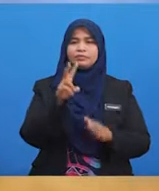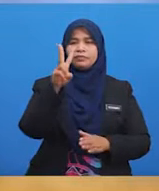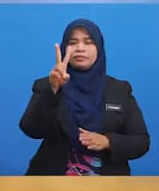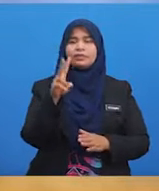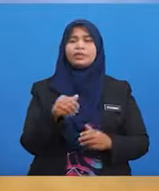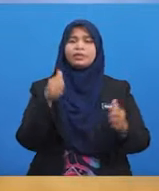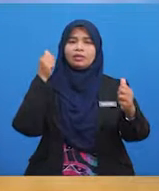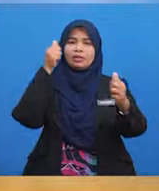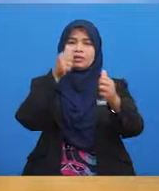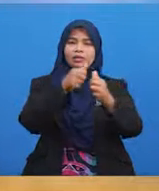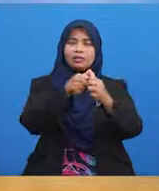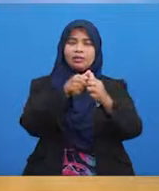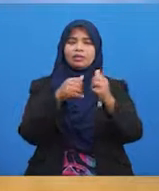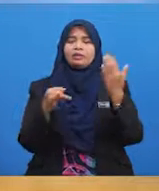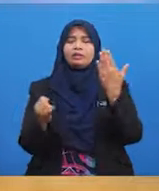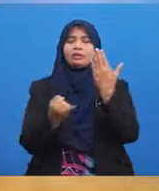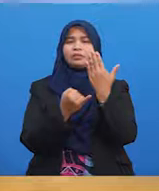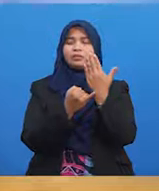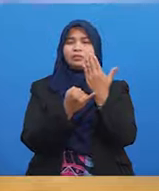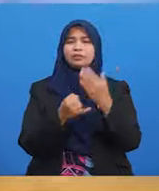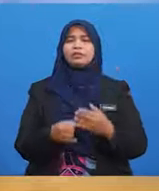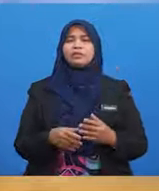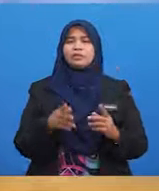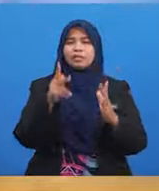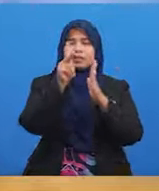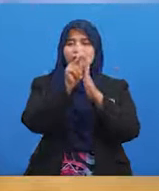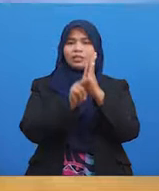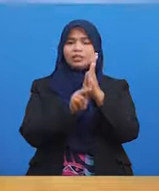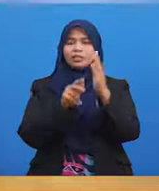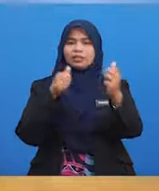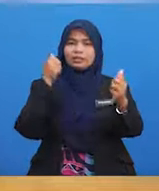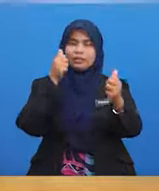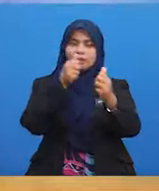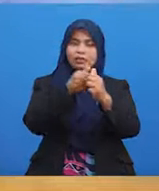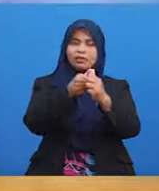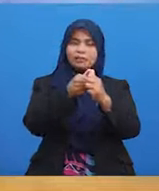arah. Imbuhannya ke arah.